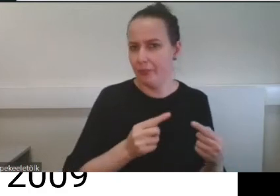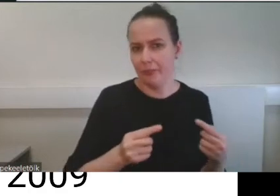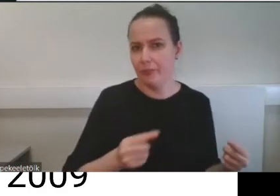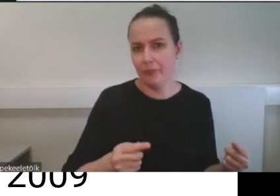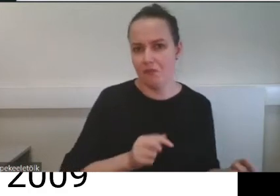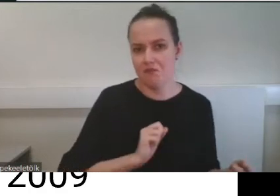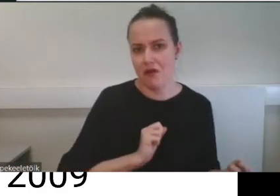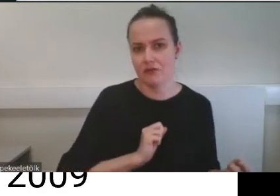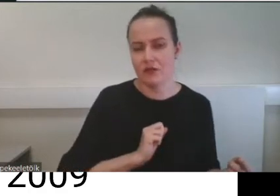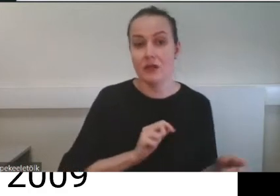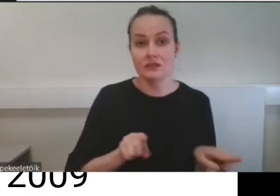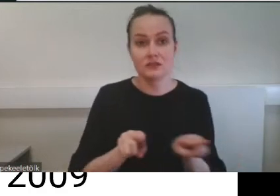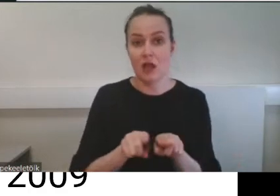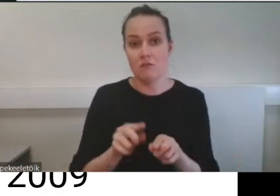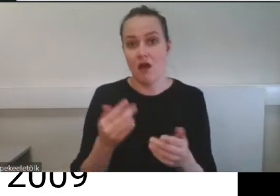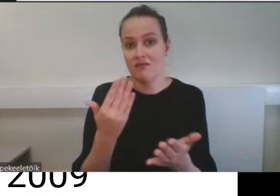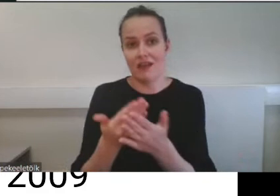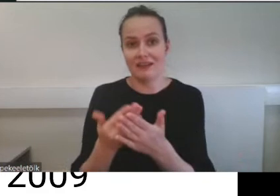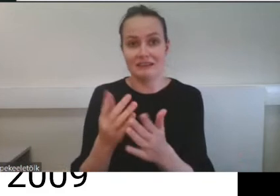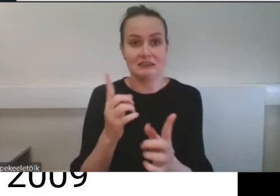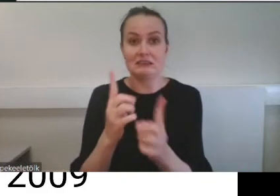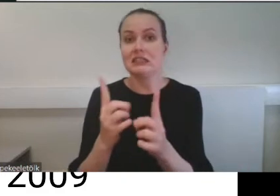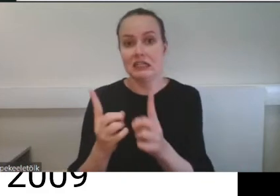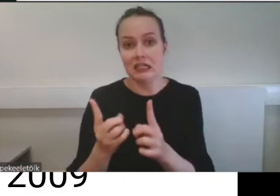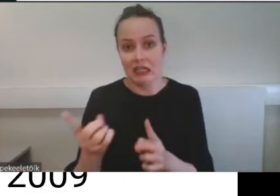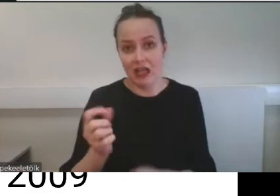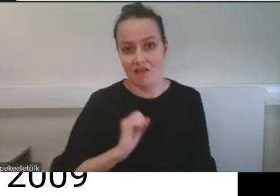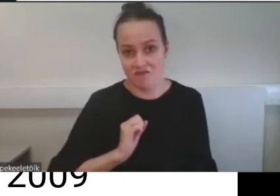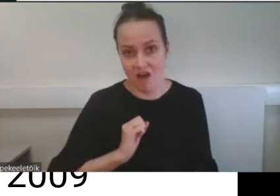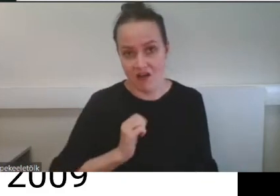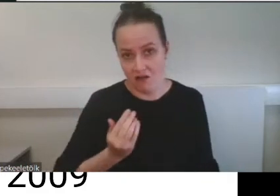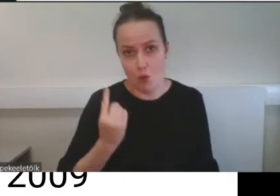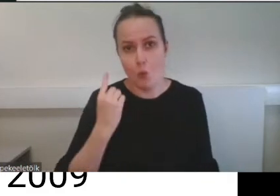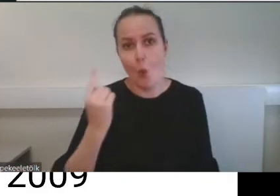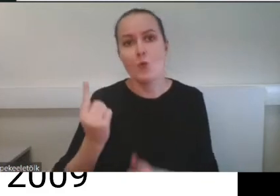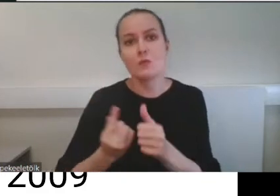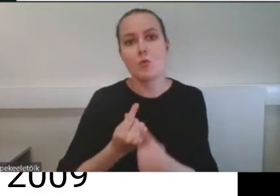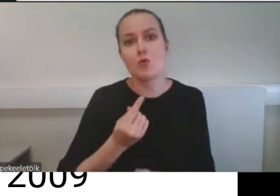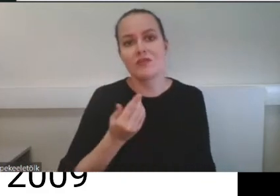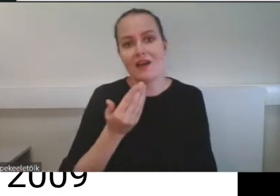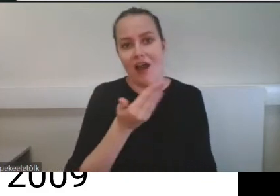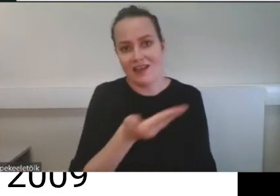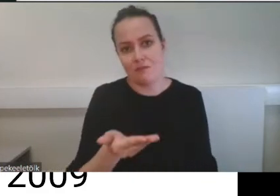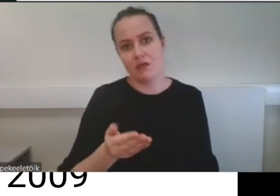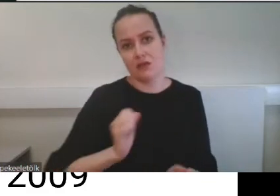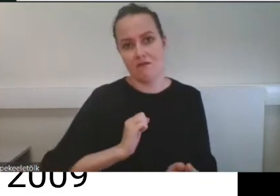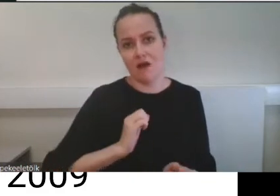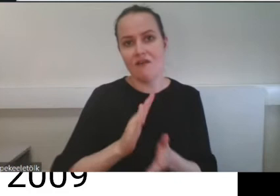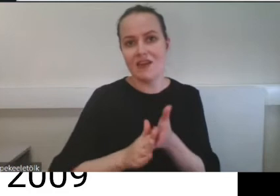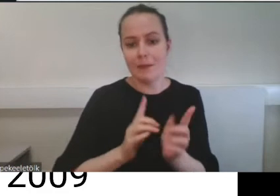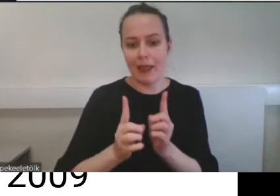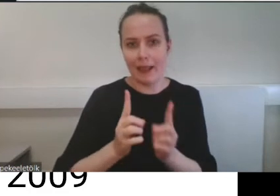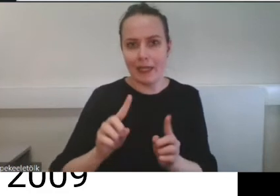uuringud Sotsiaalministeeriumi poolt. Neid uuringuid ja sihtrühmadele kindlasti suuremaid ja väiksemaid erinevate metoodikatega